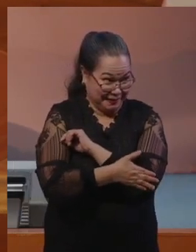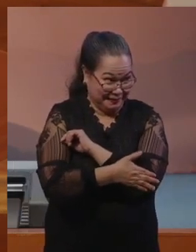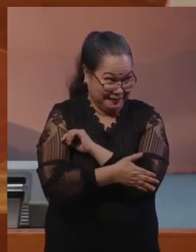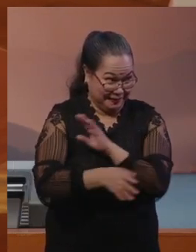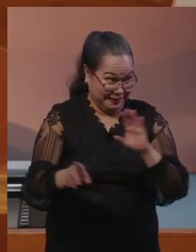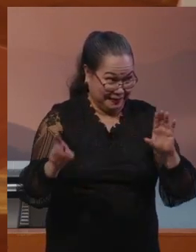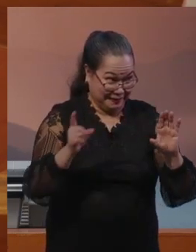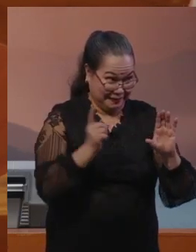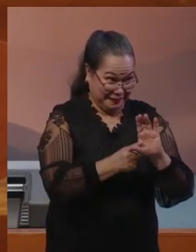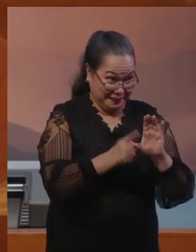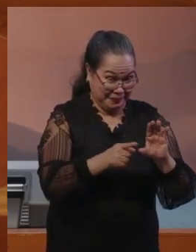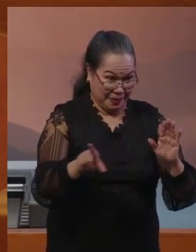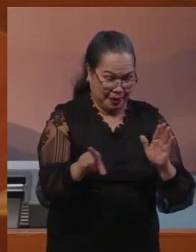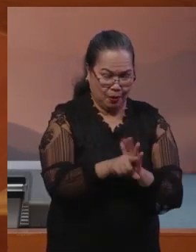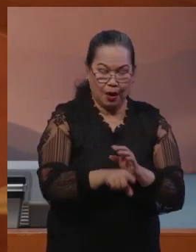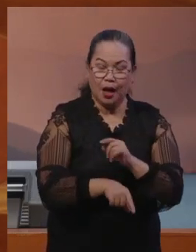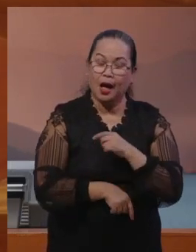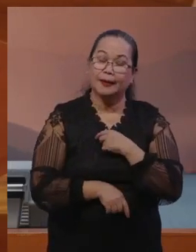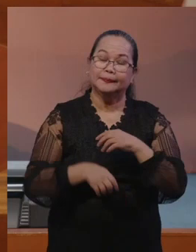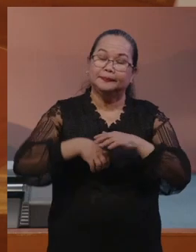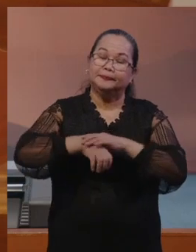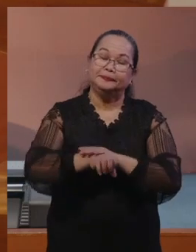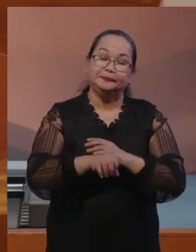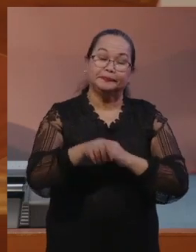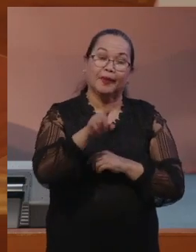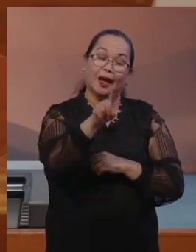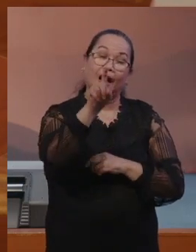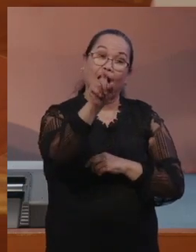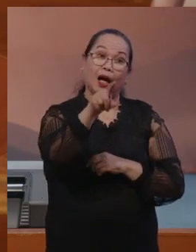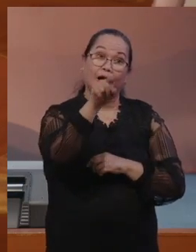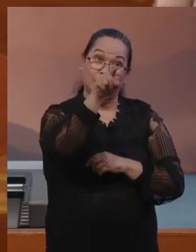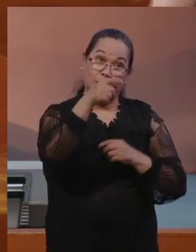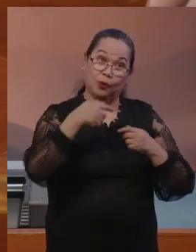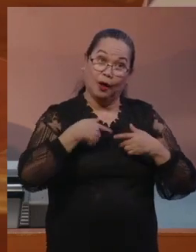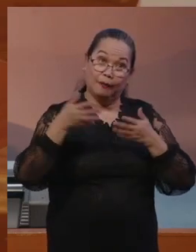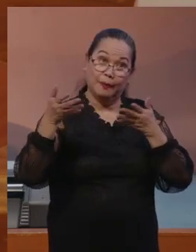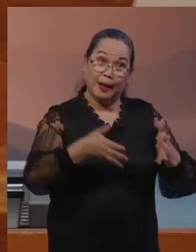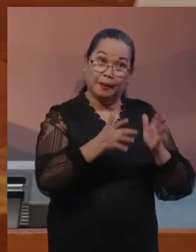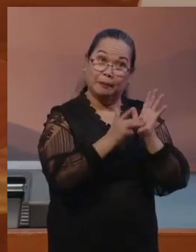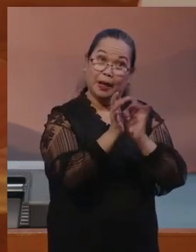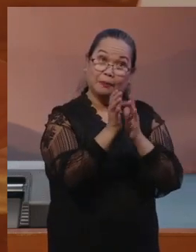Pagpasok nila sa customs, tatanungin sila, may dala ba kayong Biblia? Sasabihin nila, wala.